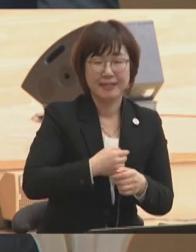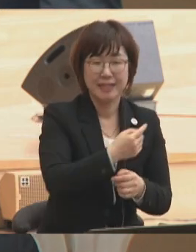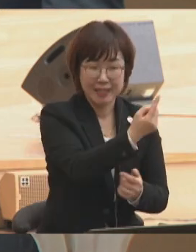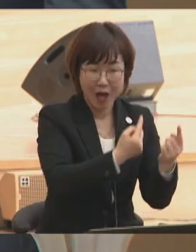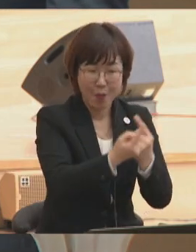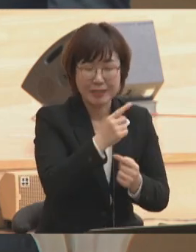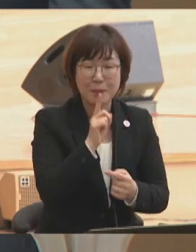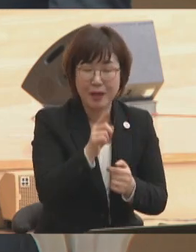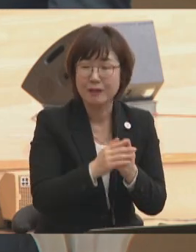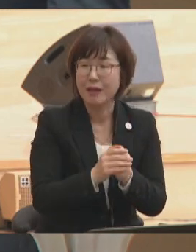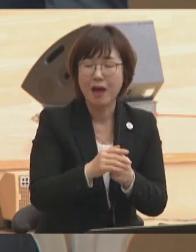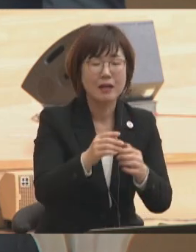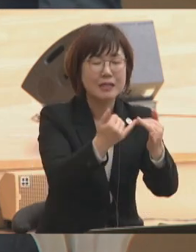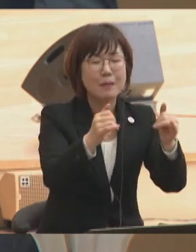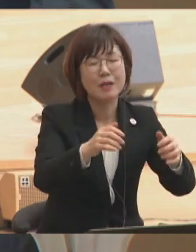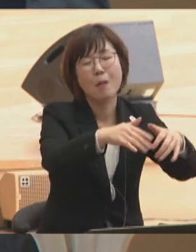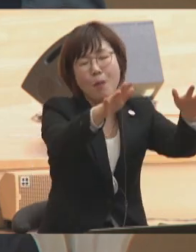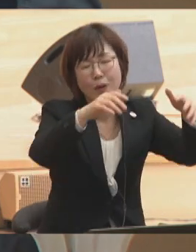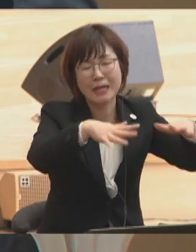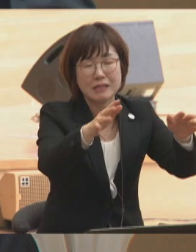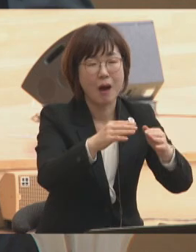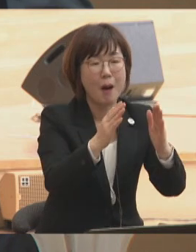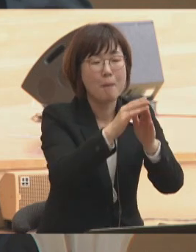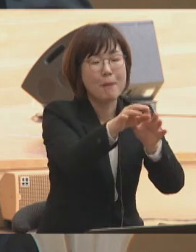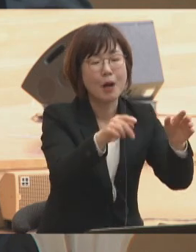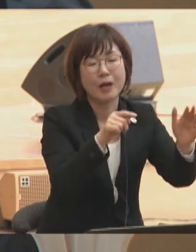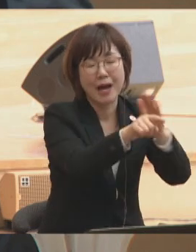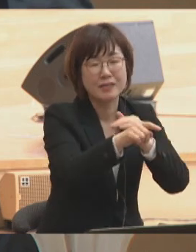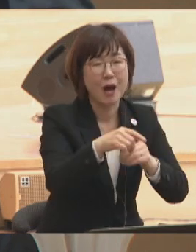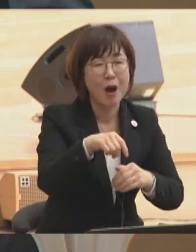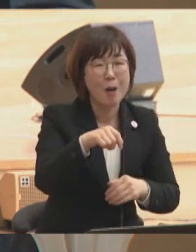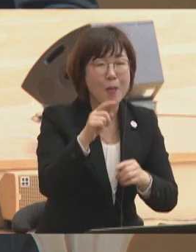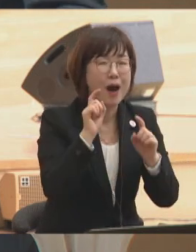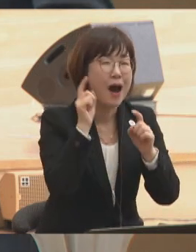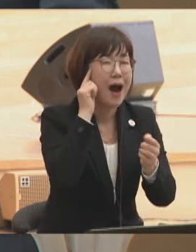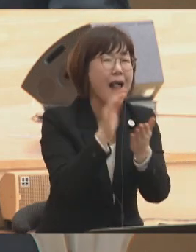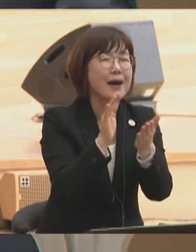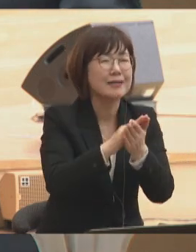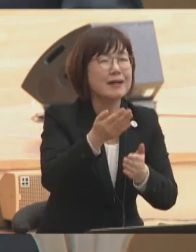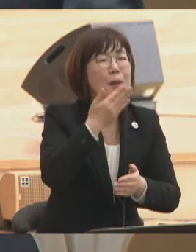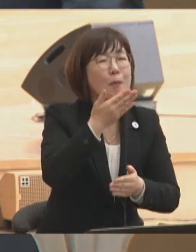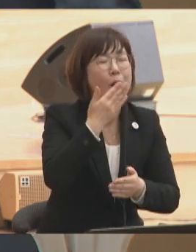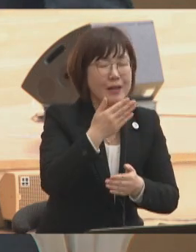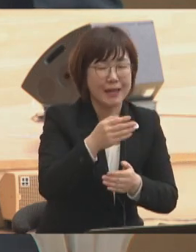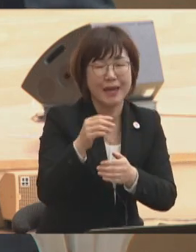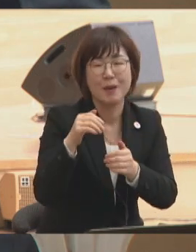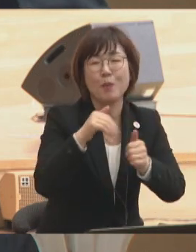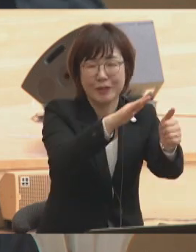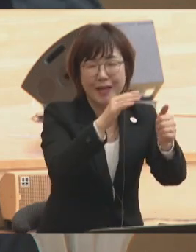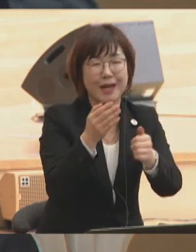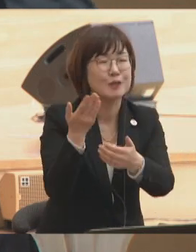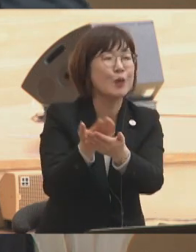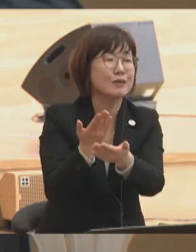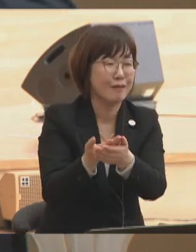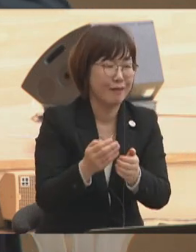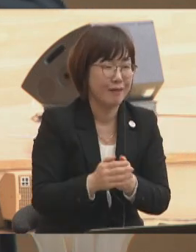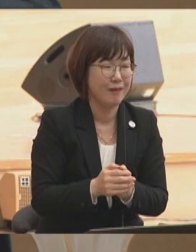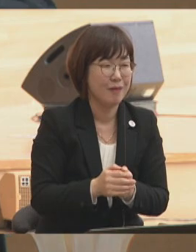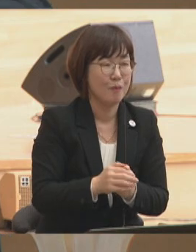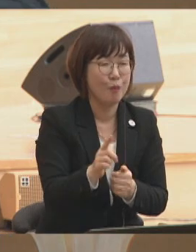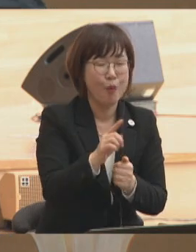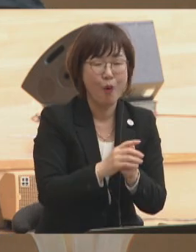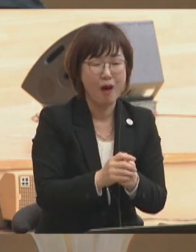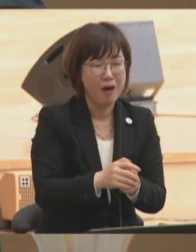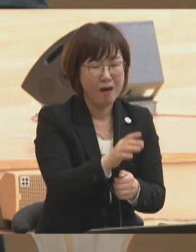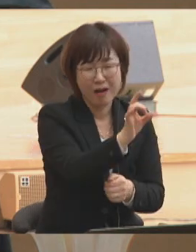이르되 무리를 보내어 마을에 들어가 먹을 것을 사먹게 하소서. 요 말이 뭐예요? 아니, 지하까린 지가 해야